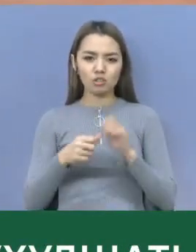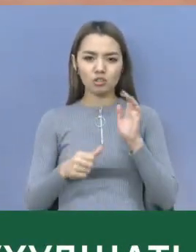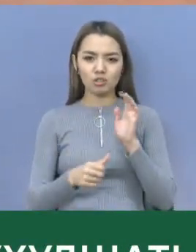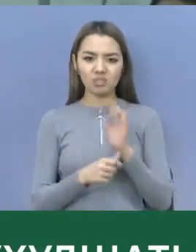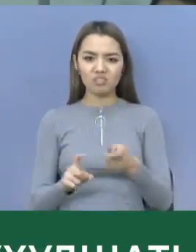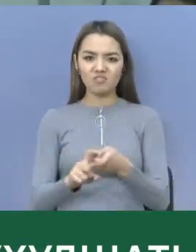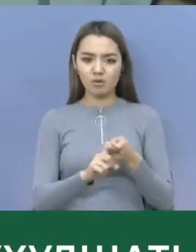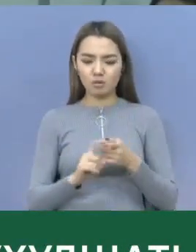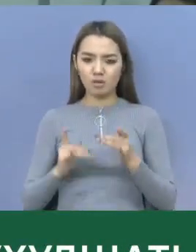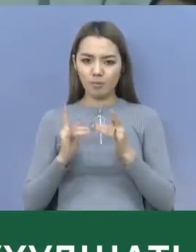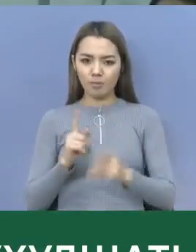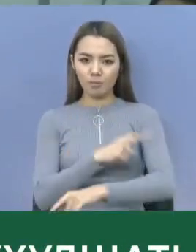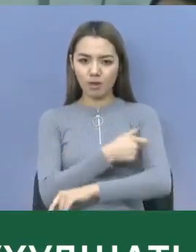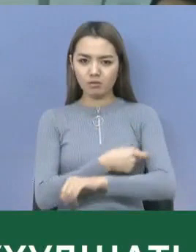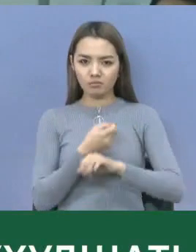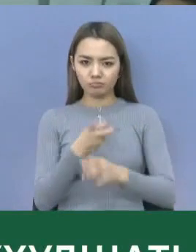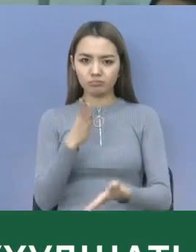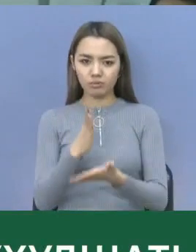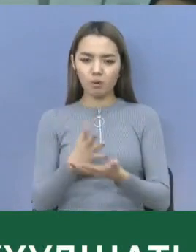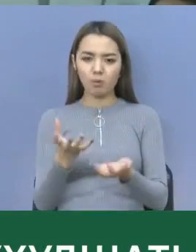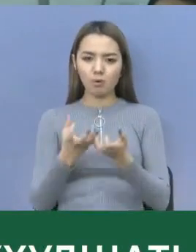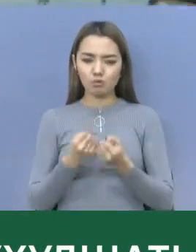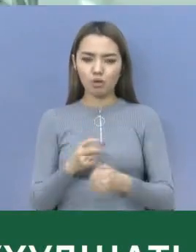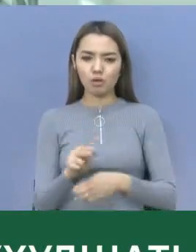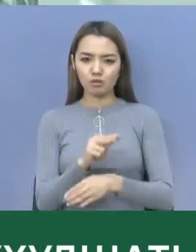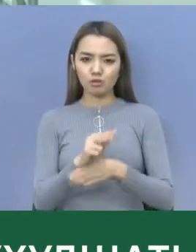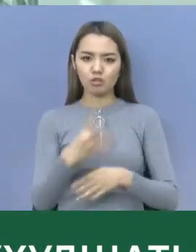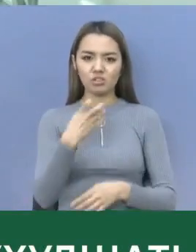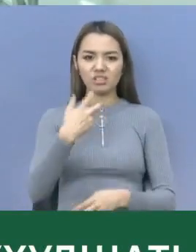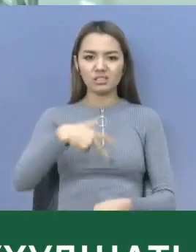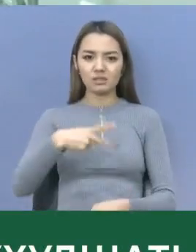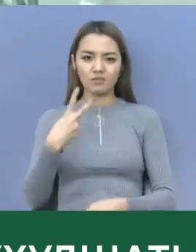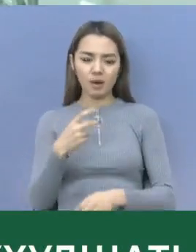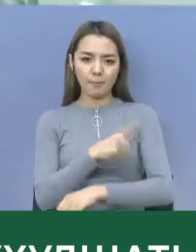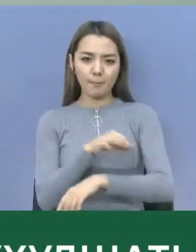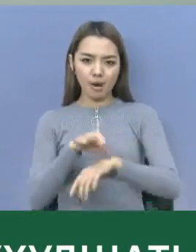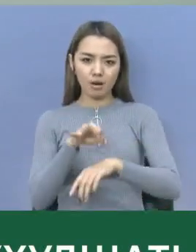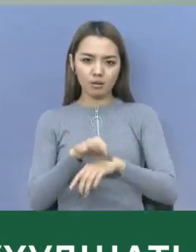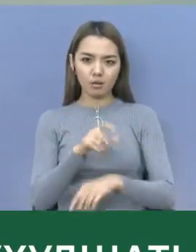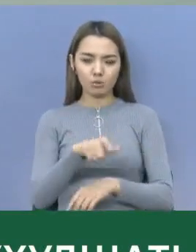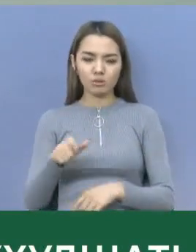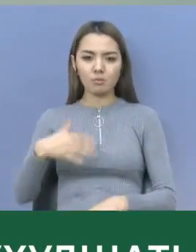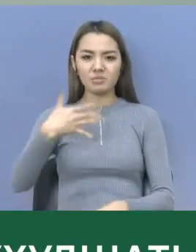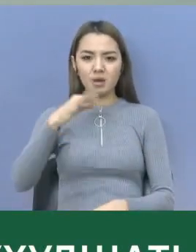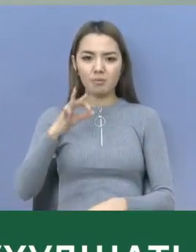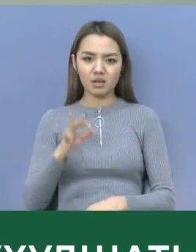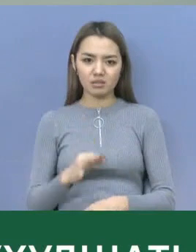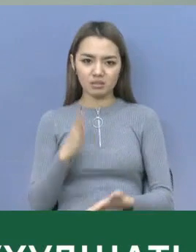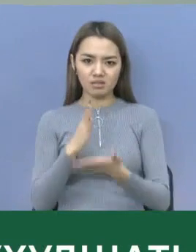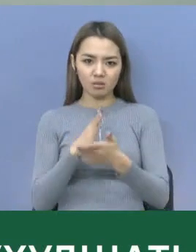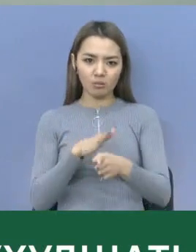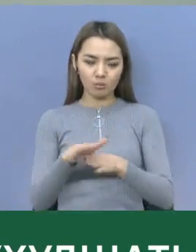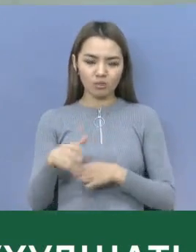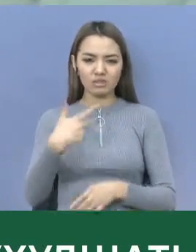16 инфекционных стационаров, где получают лечение 432 пациента. Загруженность коек составляет 50%.